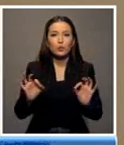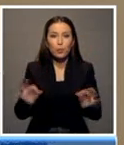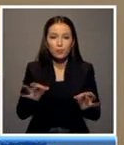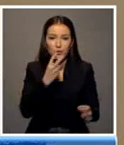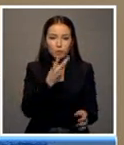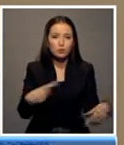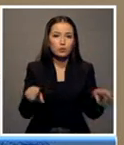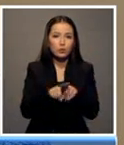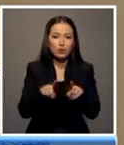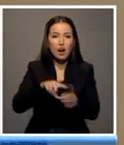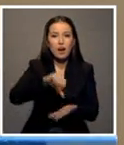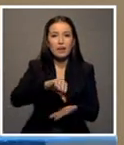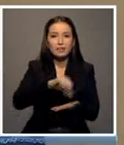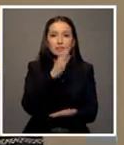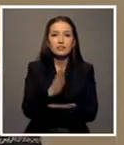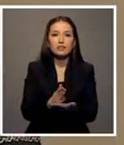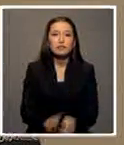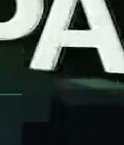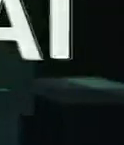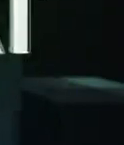және жүзеге асуына қатысты.